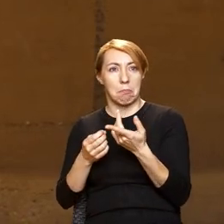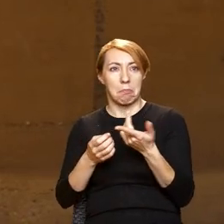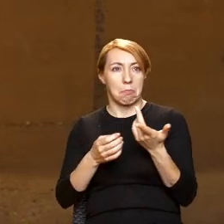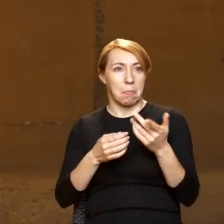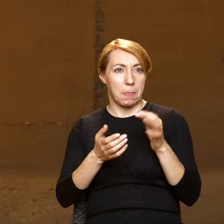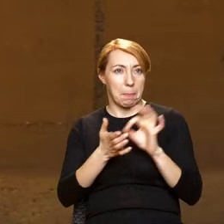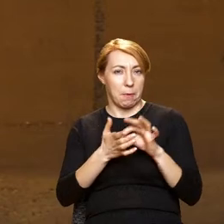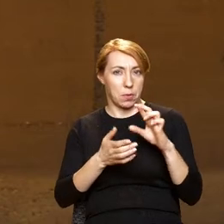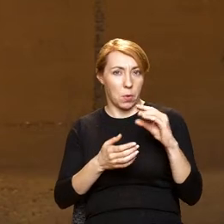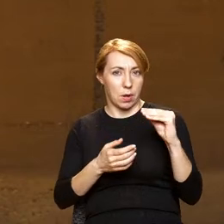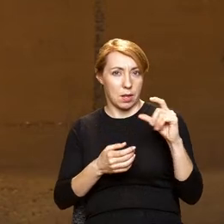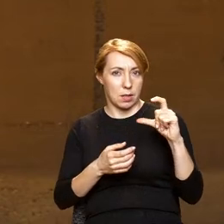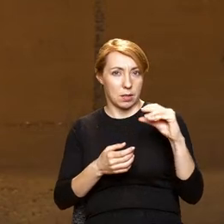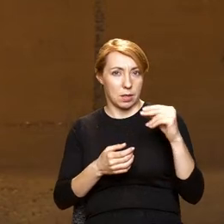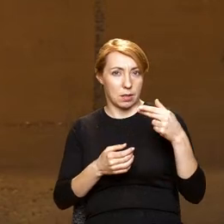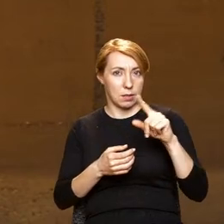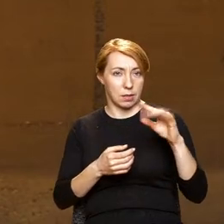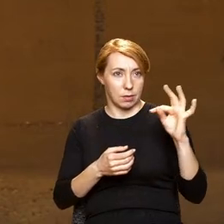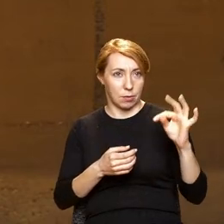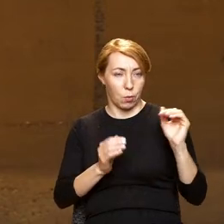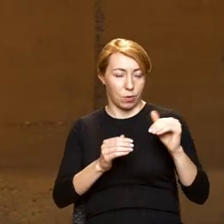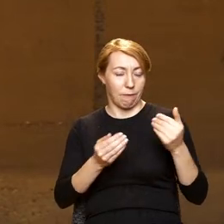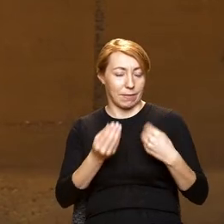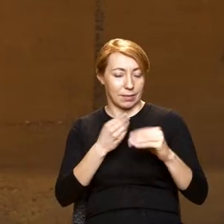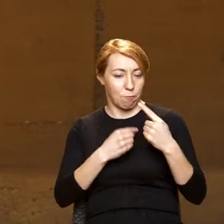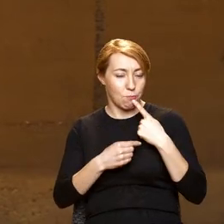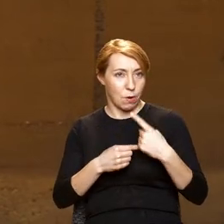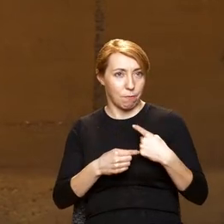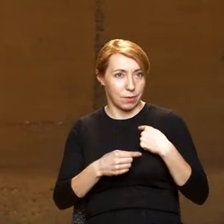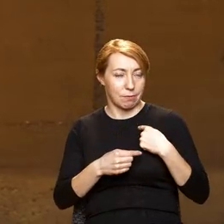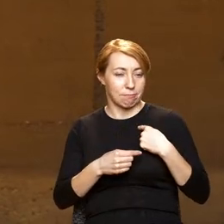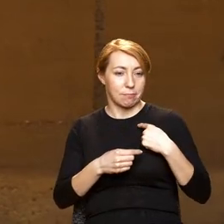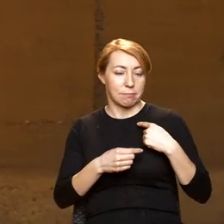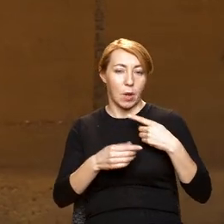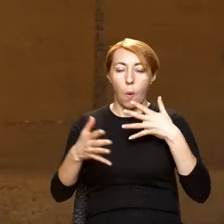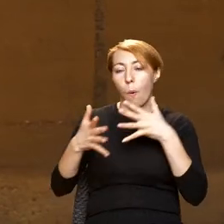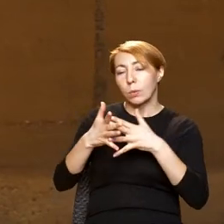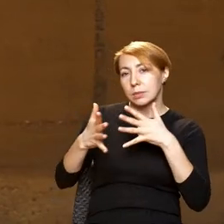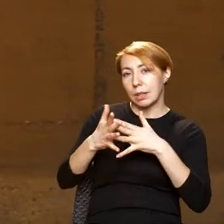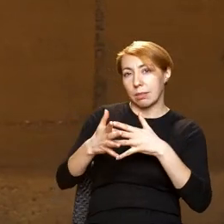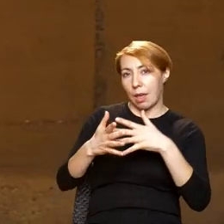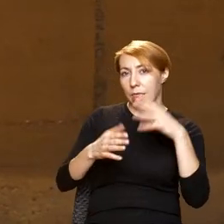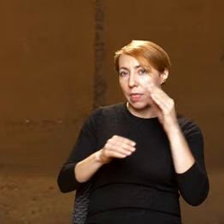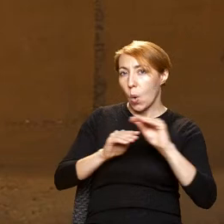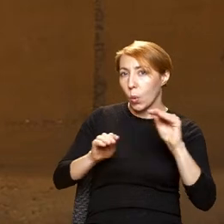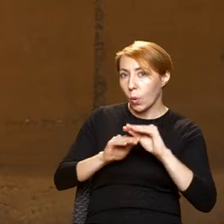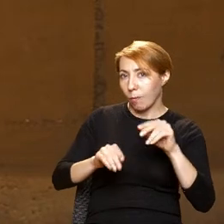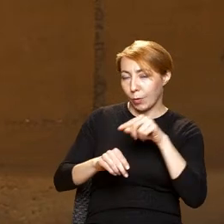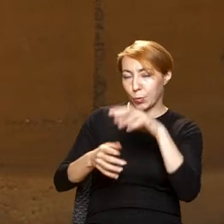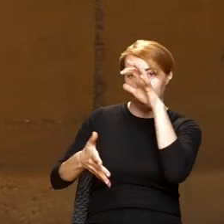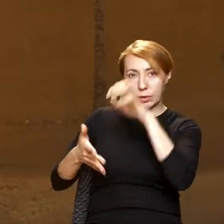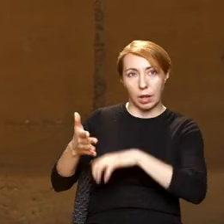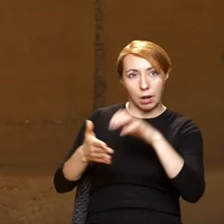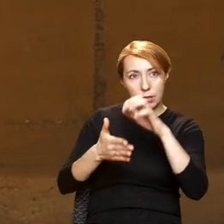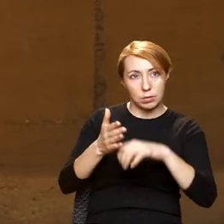recenzent by mógł więcej powiedzieć od strony oceny naukowej tego tekstu.